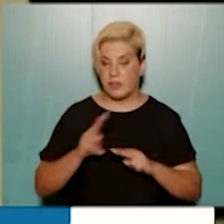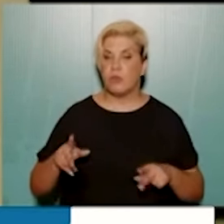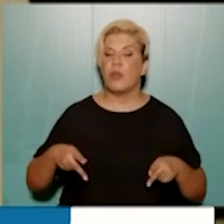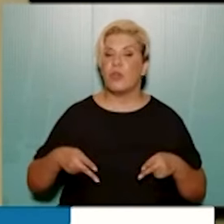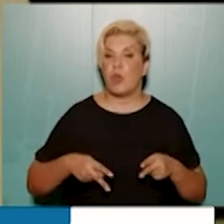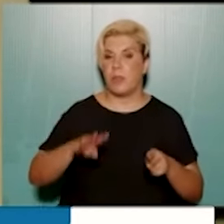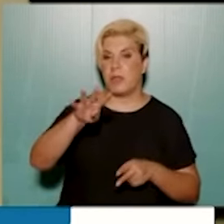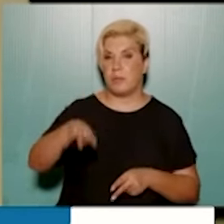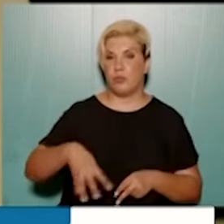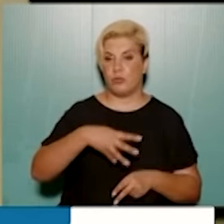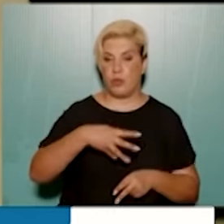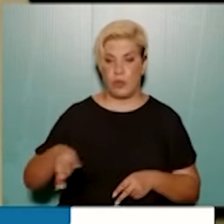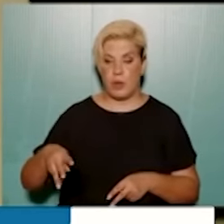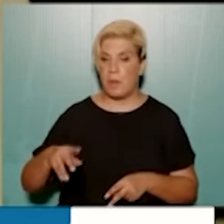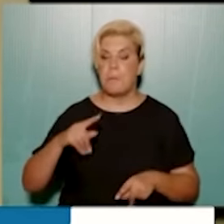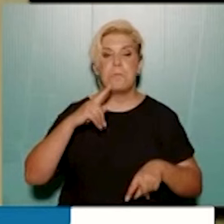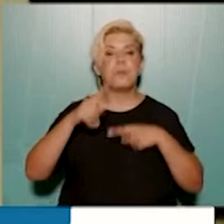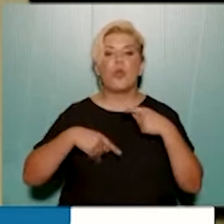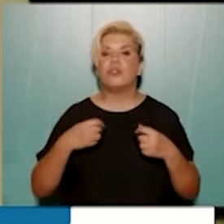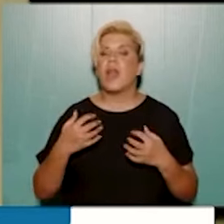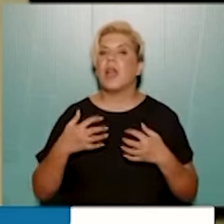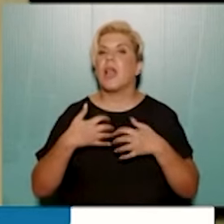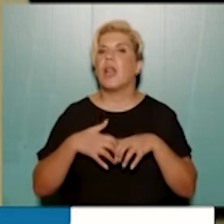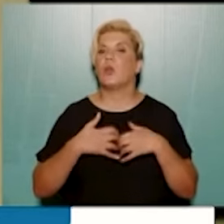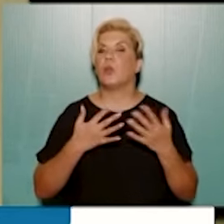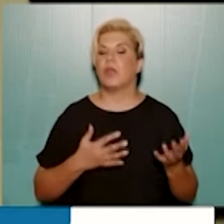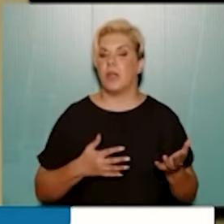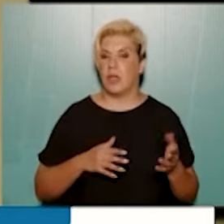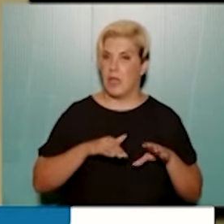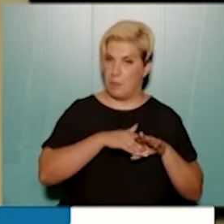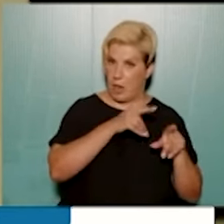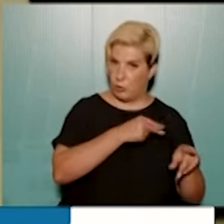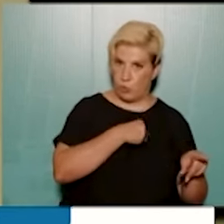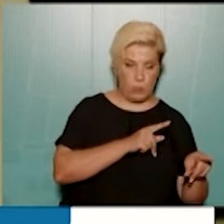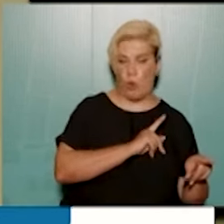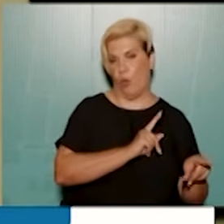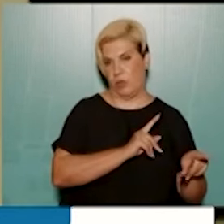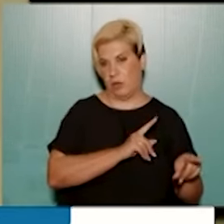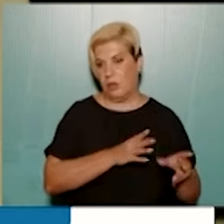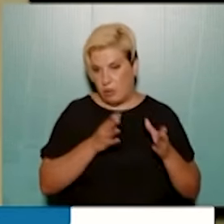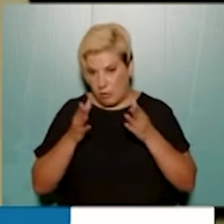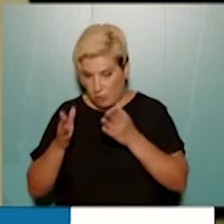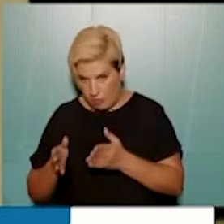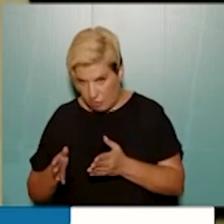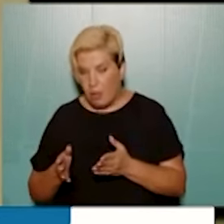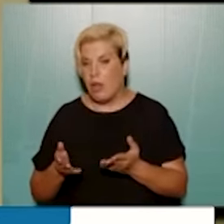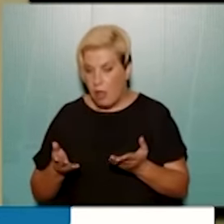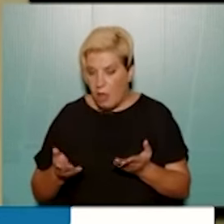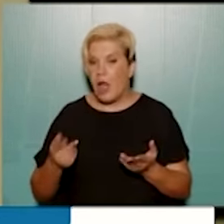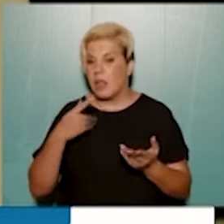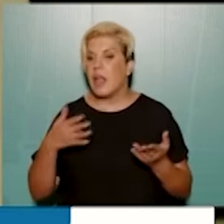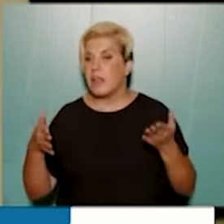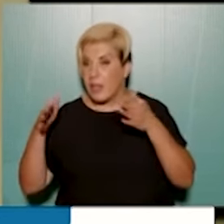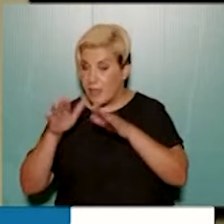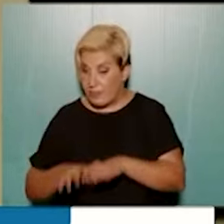τα πεζοδρόμια. Ποιος θα τα λειτουργεί αυτά τα μηχανήματα, αν τα μισθώνετε? Υπάλληλοι του Δήμου? Όχι, προφανώς. Άρα αποκρύβεται